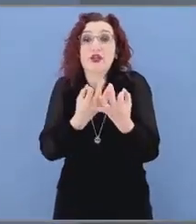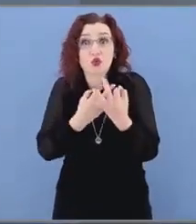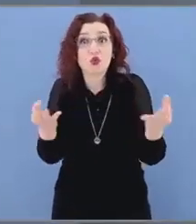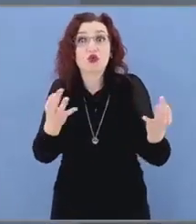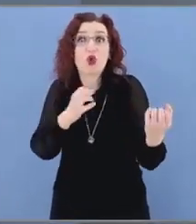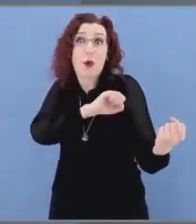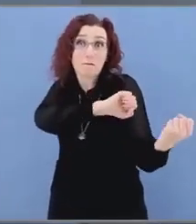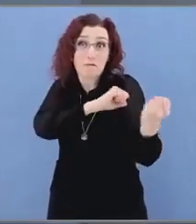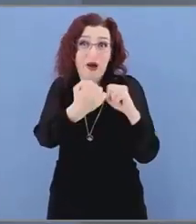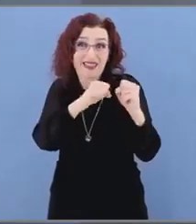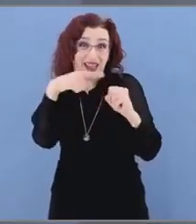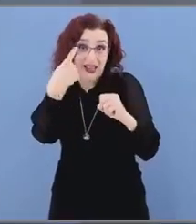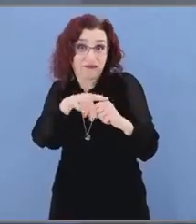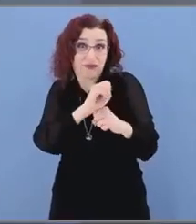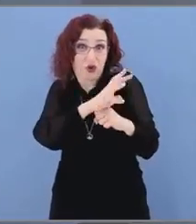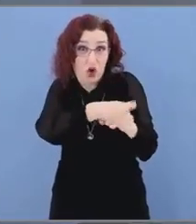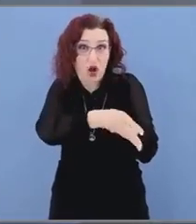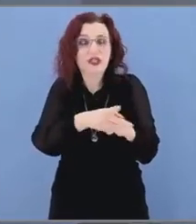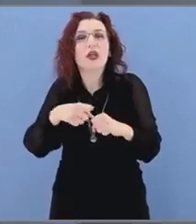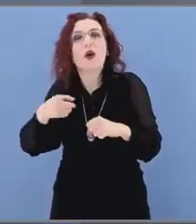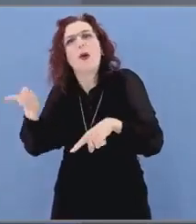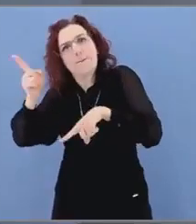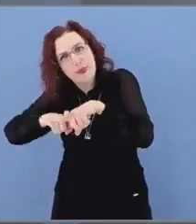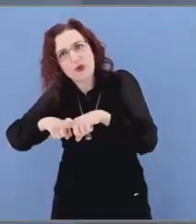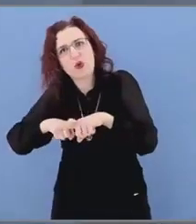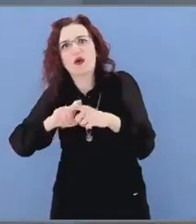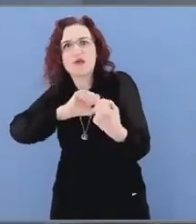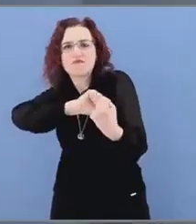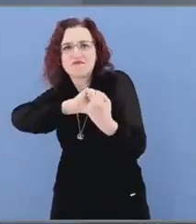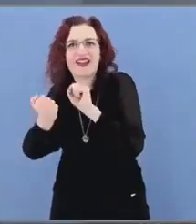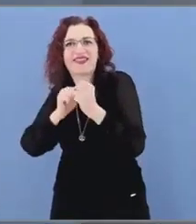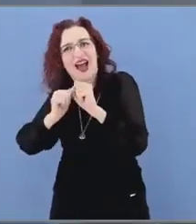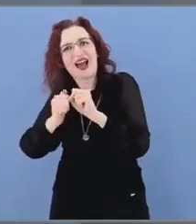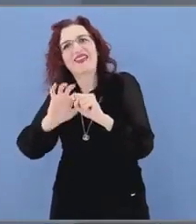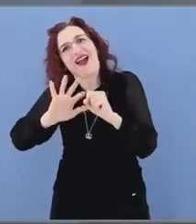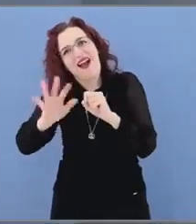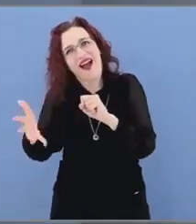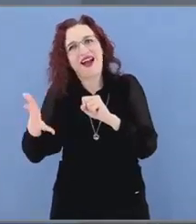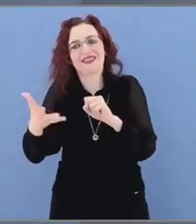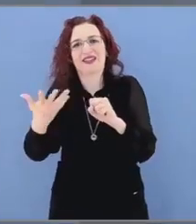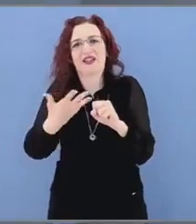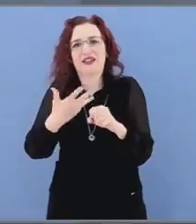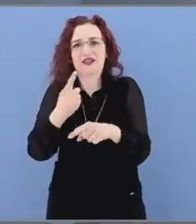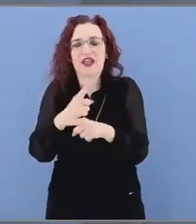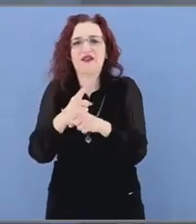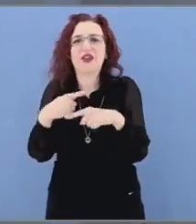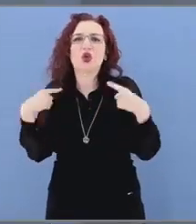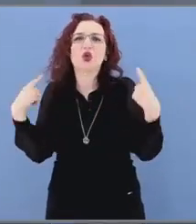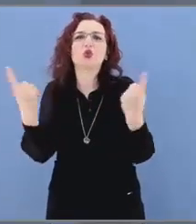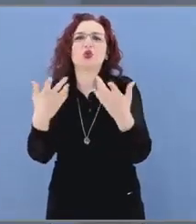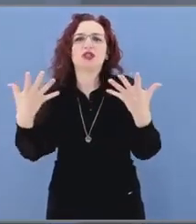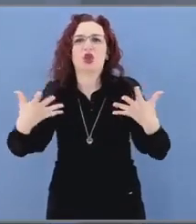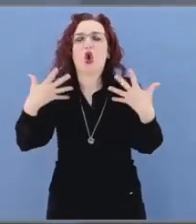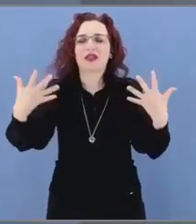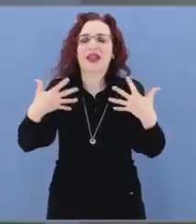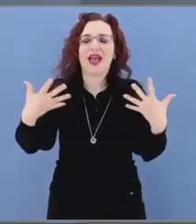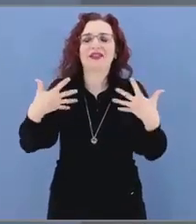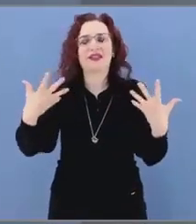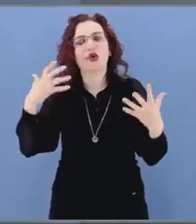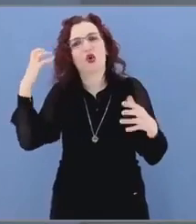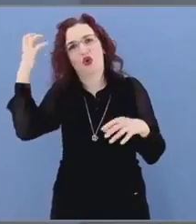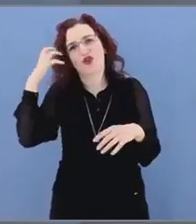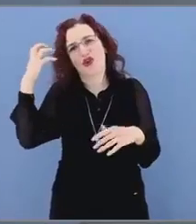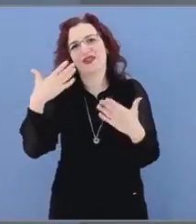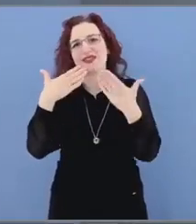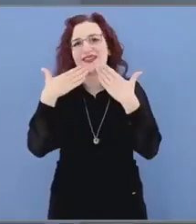dia coraggio a sostenere queste grandi battaglie che ci devono rendere tutti contenti e soprattutto orgogliosi. Grazie,